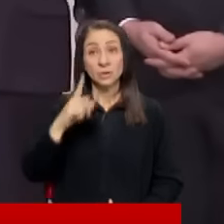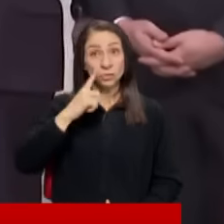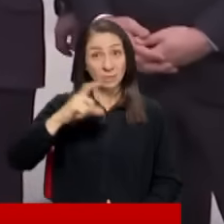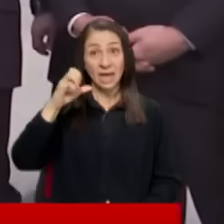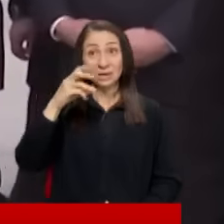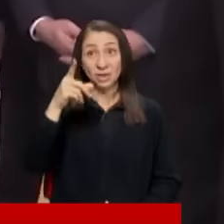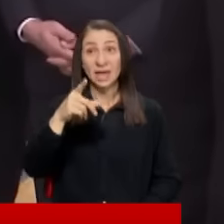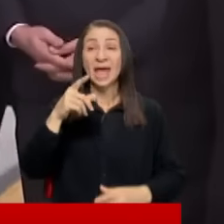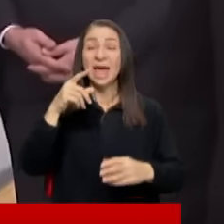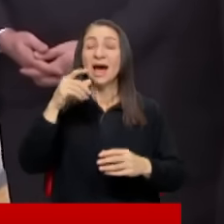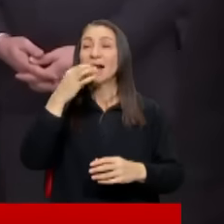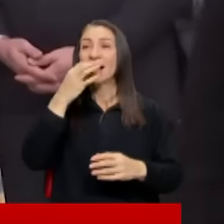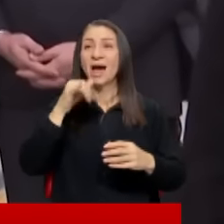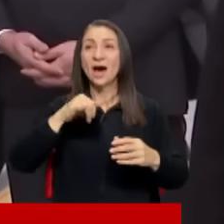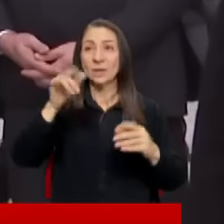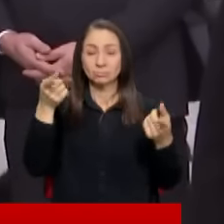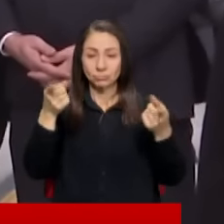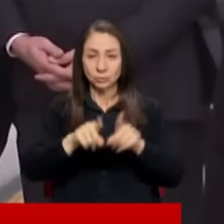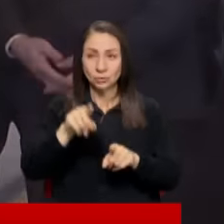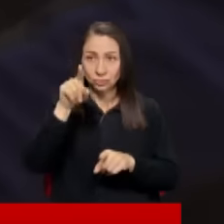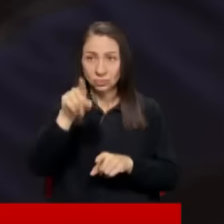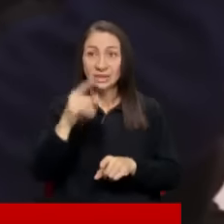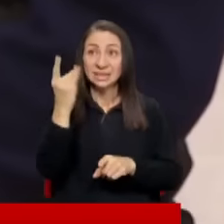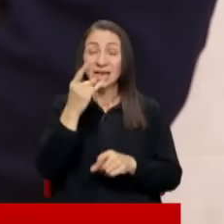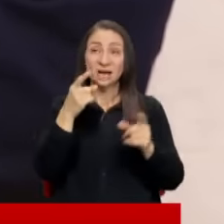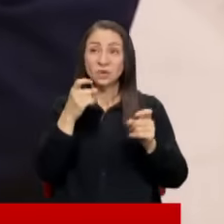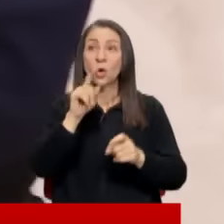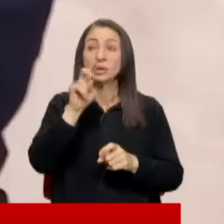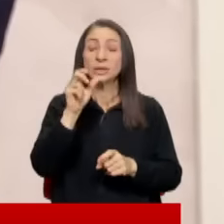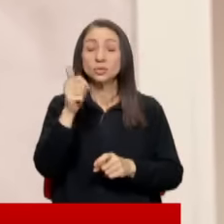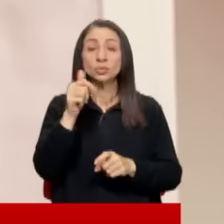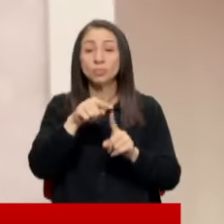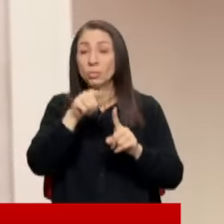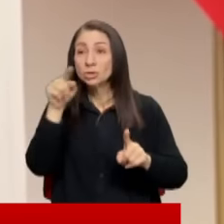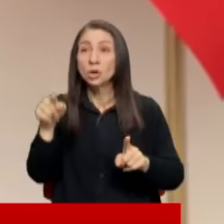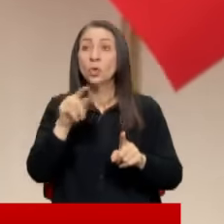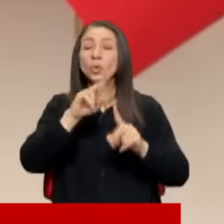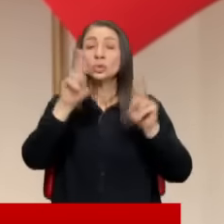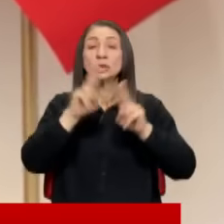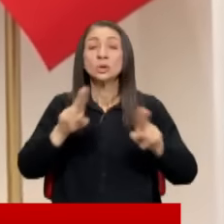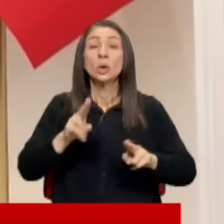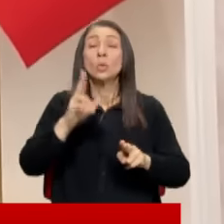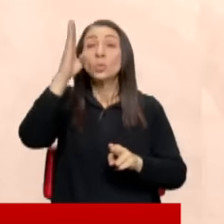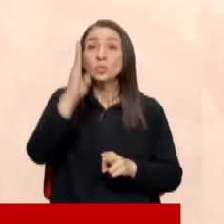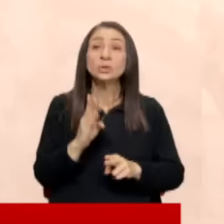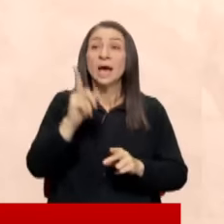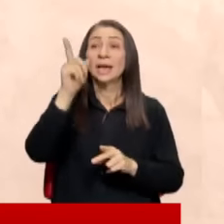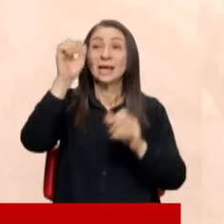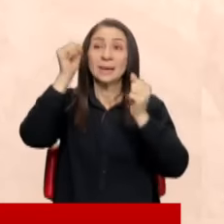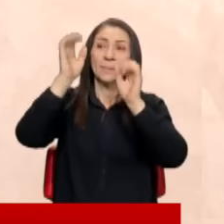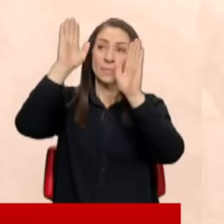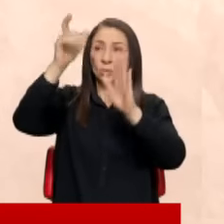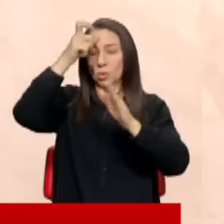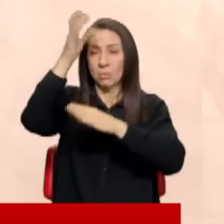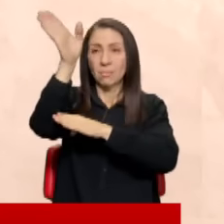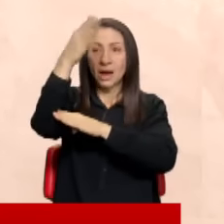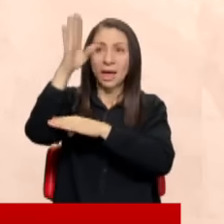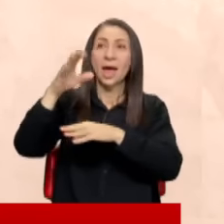Cumhurbaşkanı Erdoğan'la Esenboğa Havalimanı'nda bir araya geldi Gezer Avcı. 18 gün boyunca Uluslararası Uzay İstasyonu'nda asılı kalan Türk